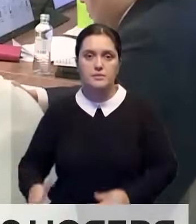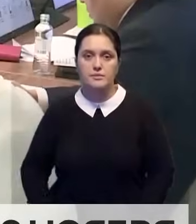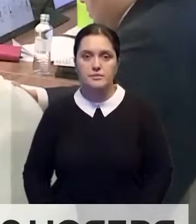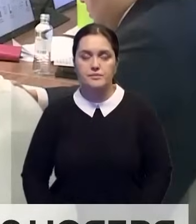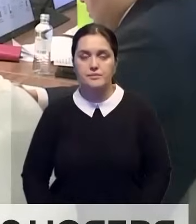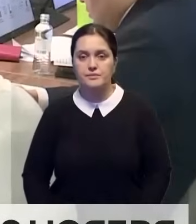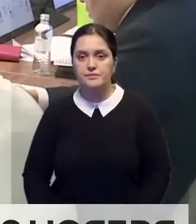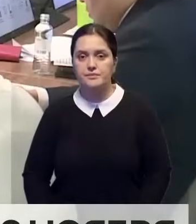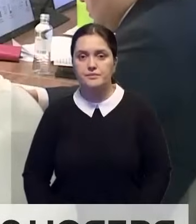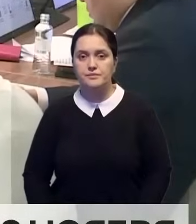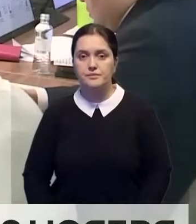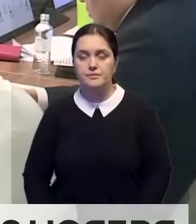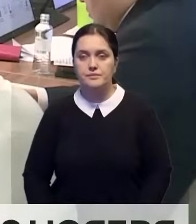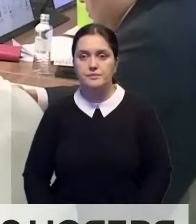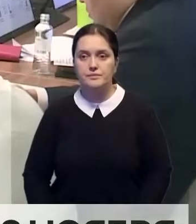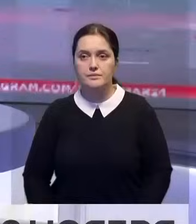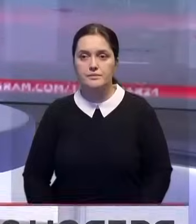Диаскол Ламбаев, Хабар 24.